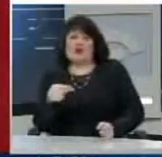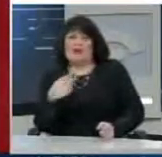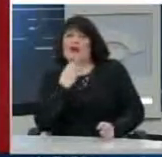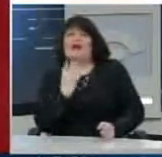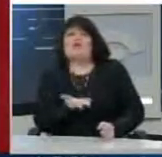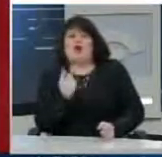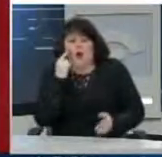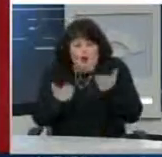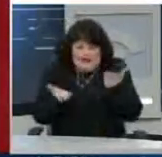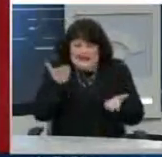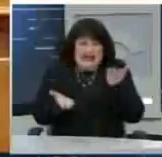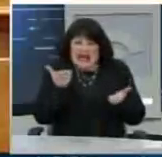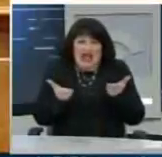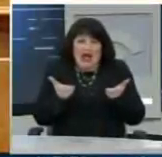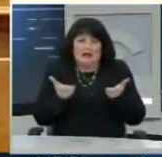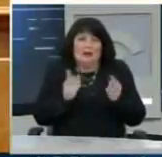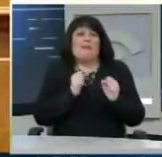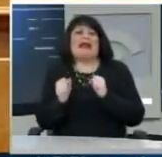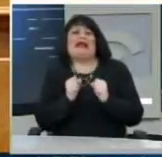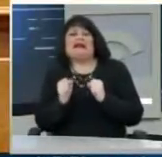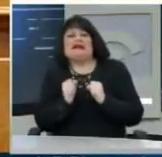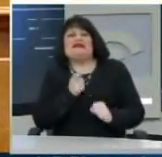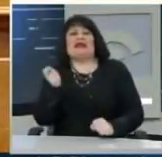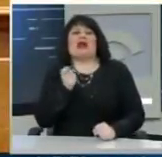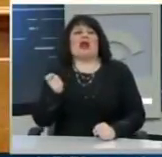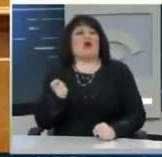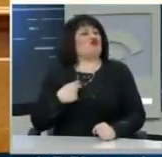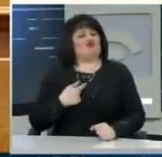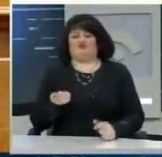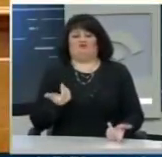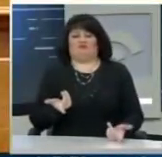προκειμένου να τα βάλει σε ζυγαριά με το ζήτημα του χρέους της.